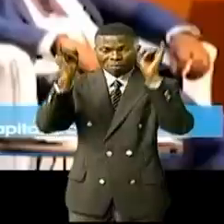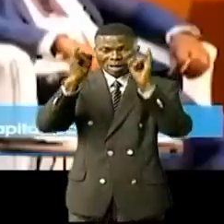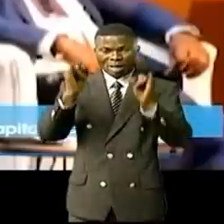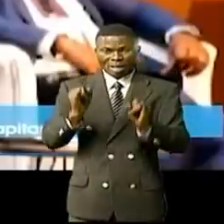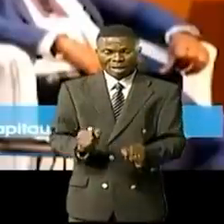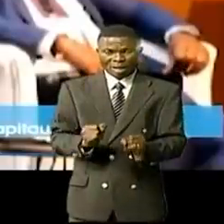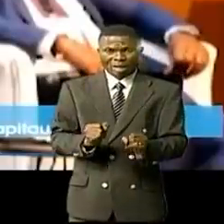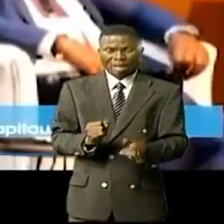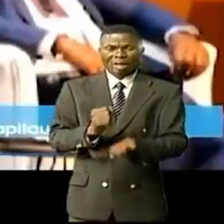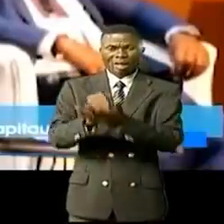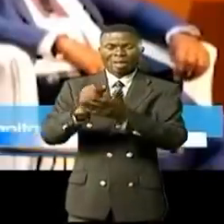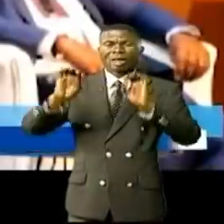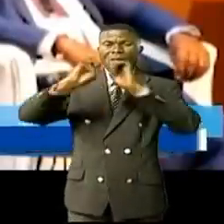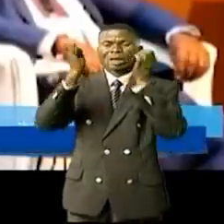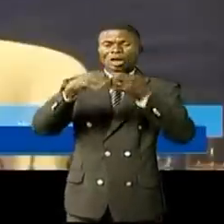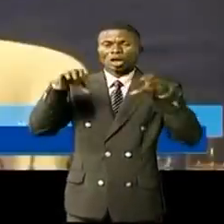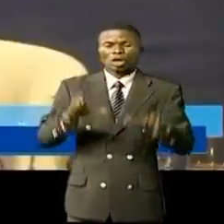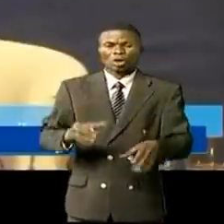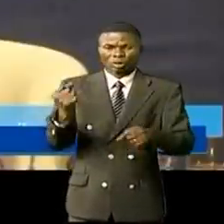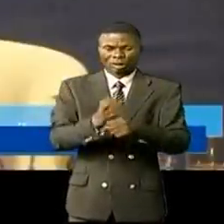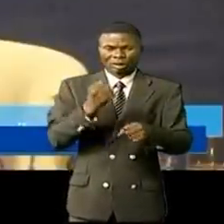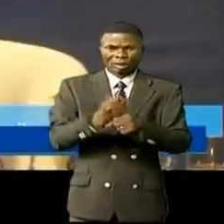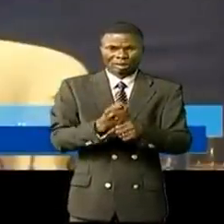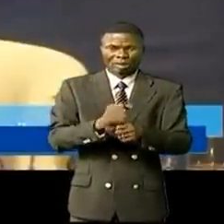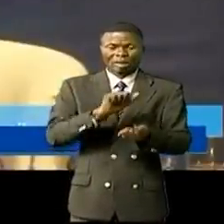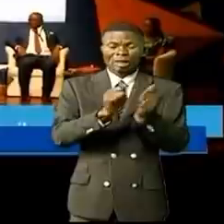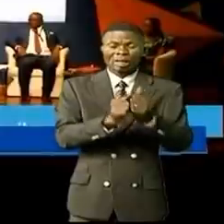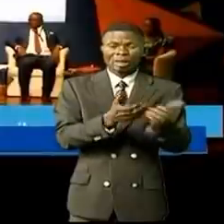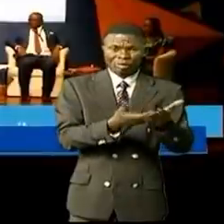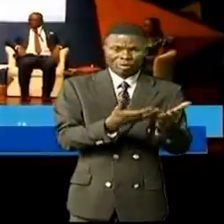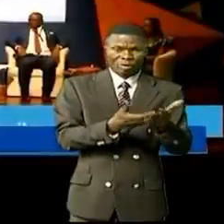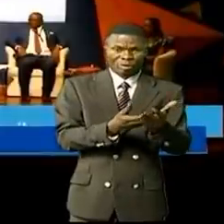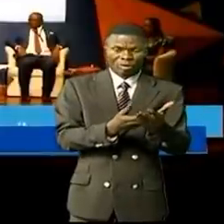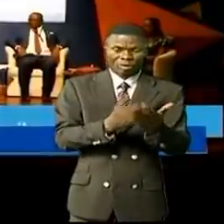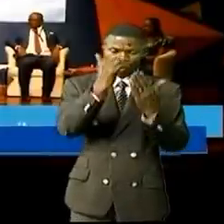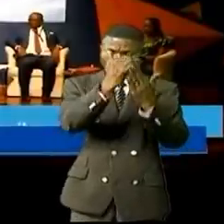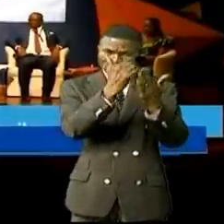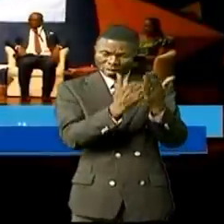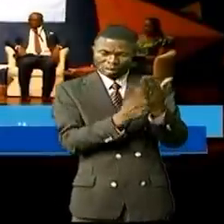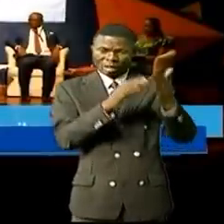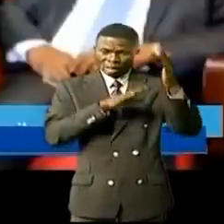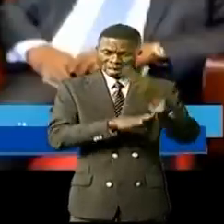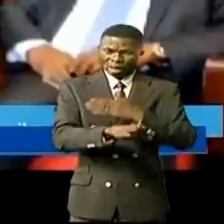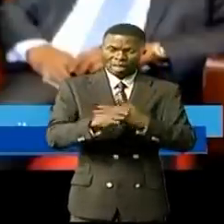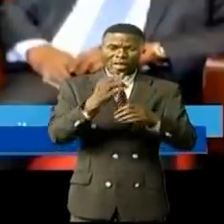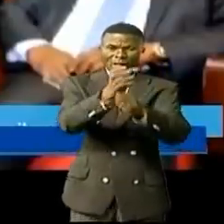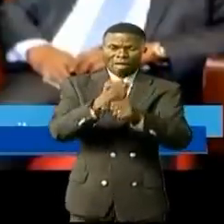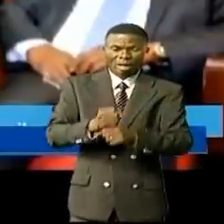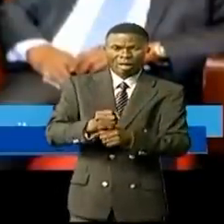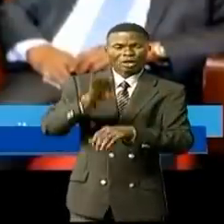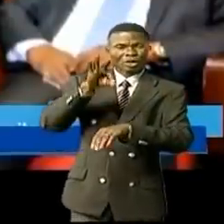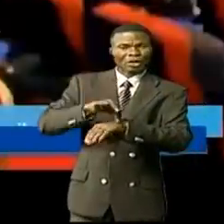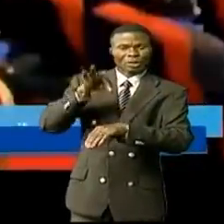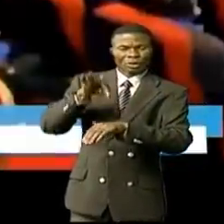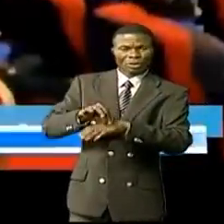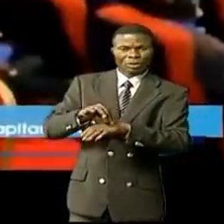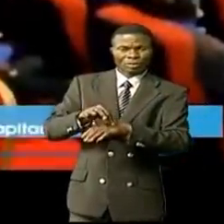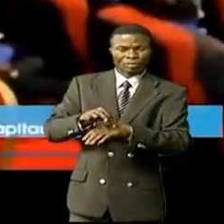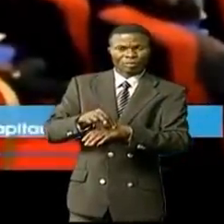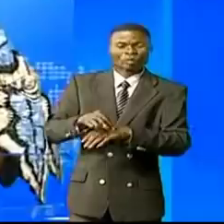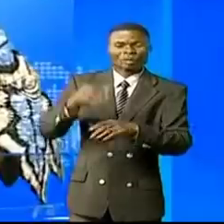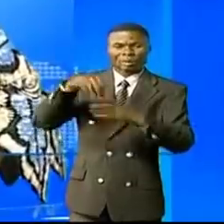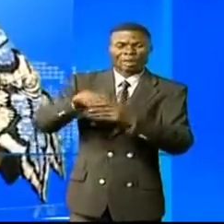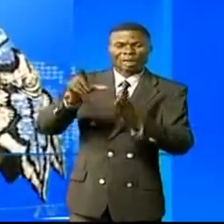permettant aux entreprises congolaises évoluant dans la sous-traitance de s'enregistrer afin de bénéficier des opportunités qu'offre cette